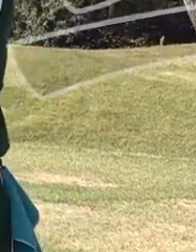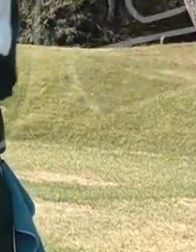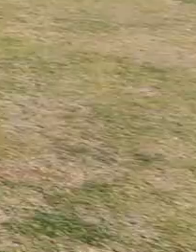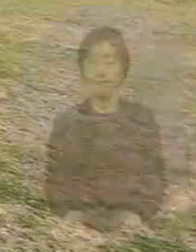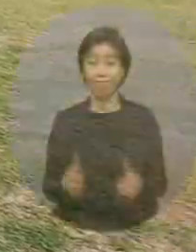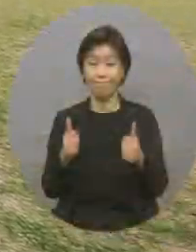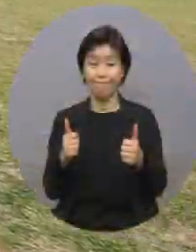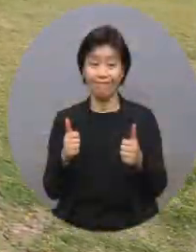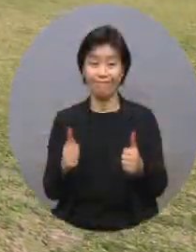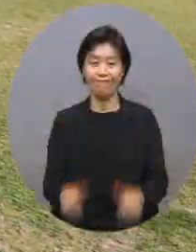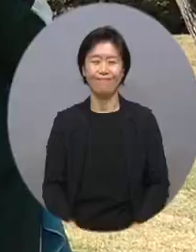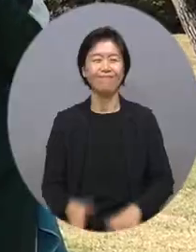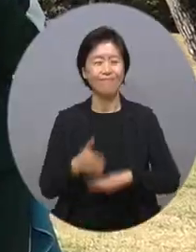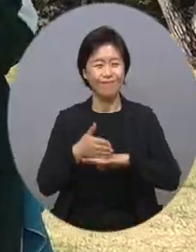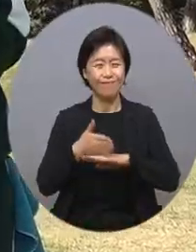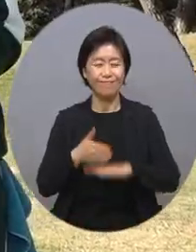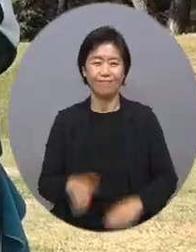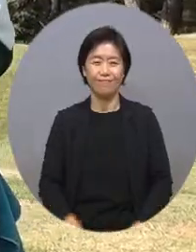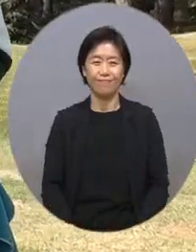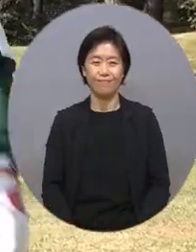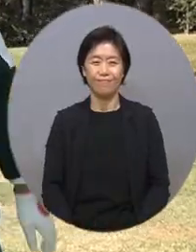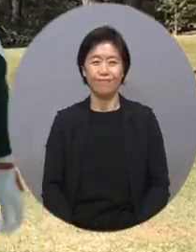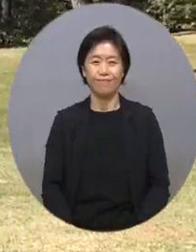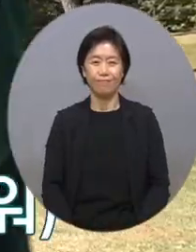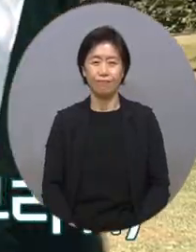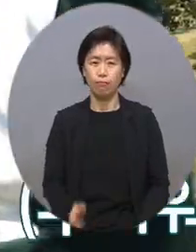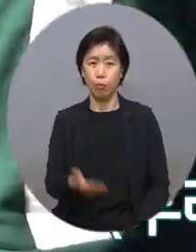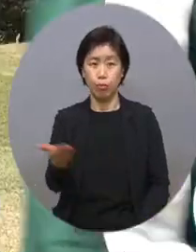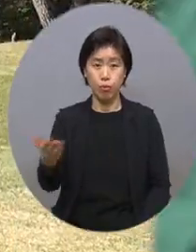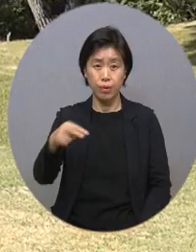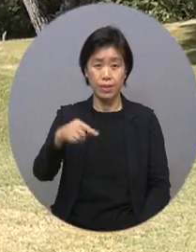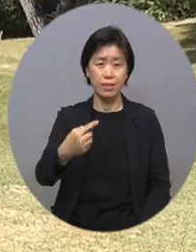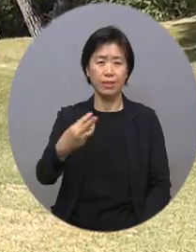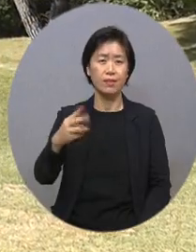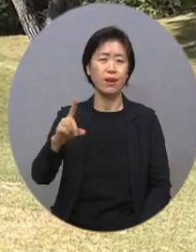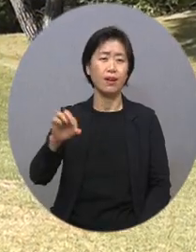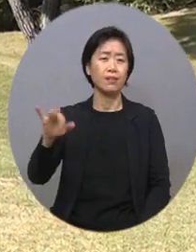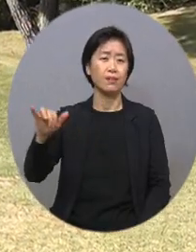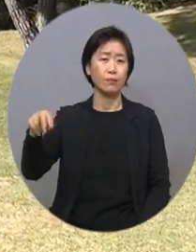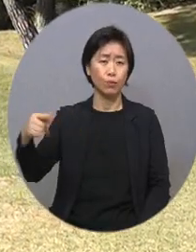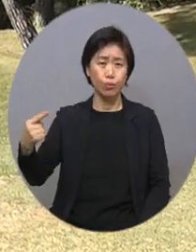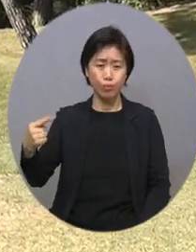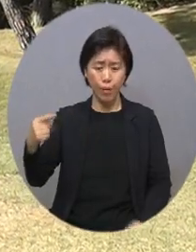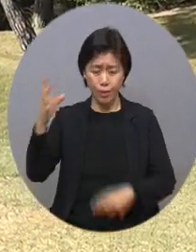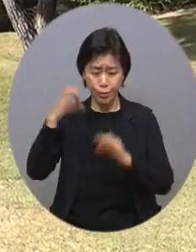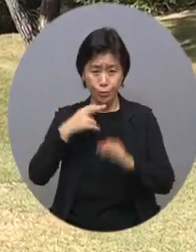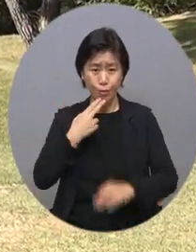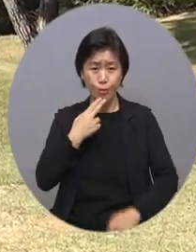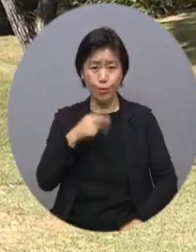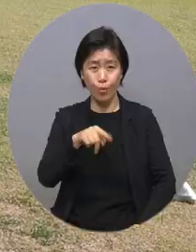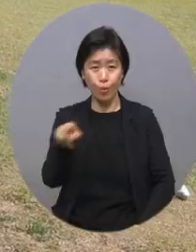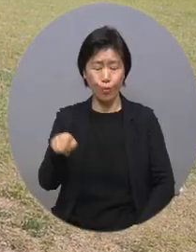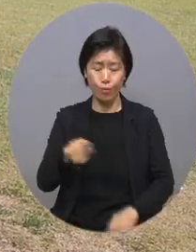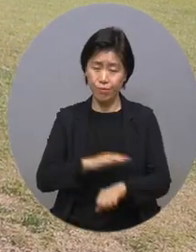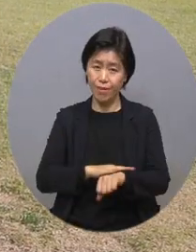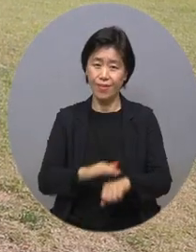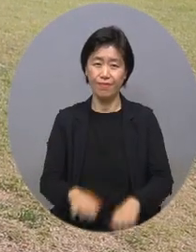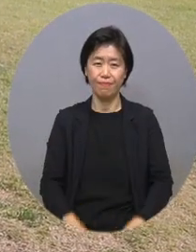나이스! 감사합니다. 저런 분들의 슬라이스 이런 거를 잘 안 내더라고요. 와, 되게 부럽네요. 인생을 바로 100개 맞으셨나 봐.